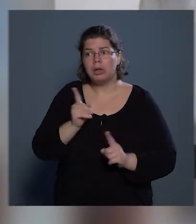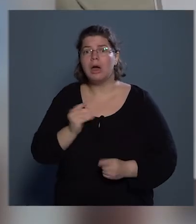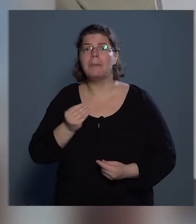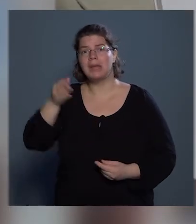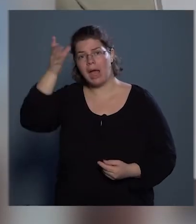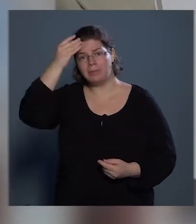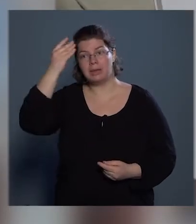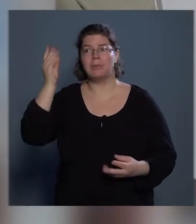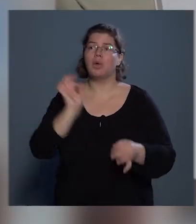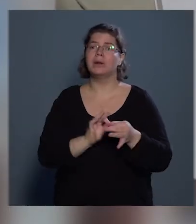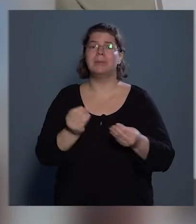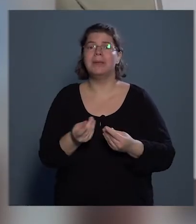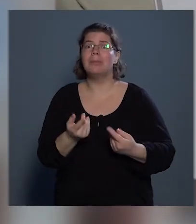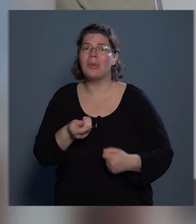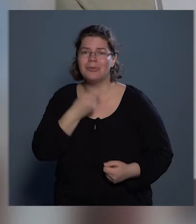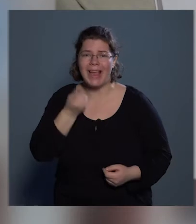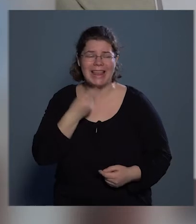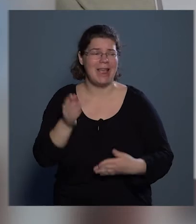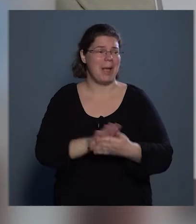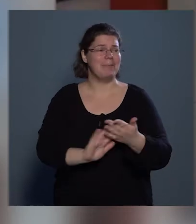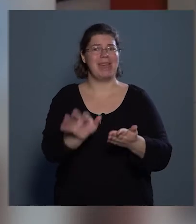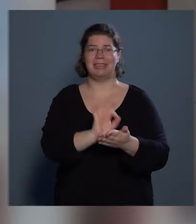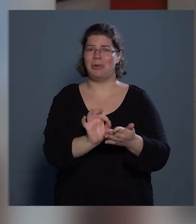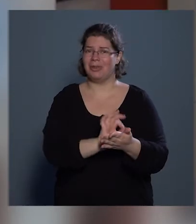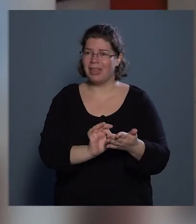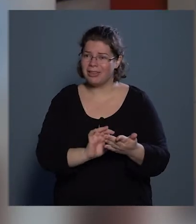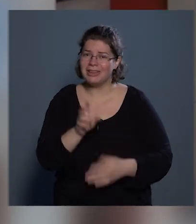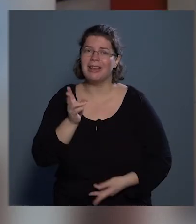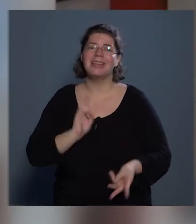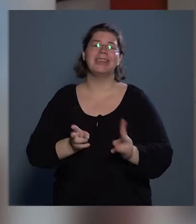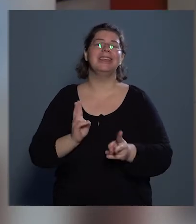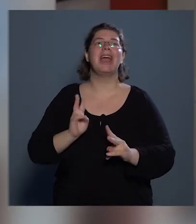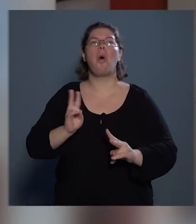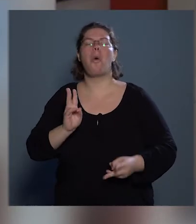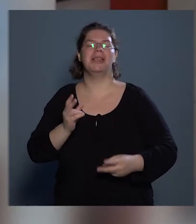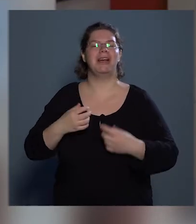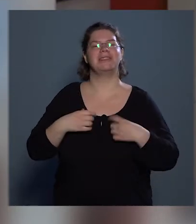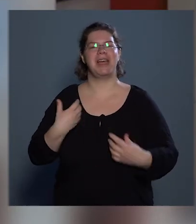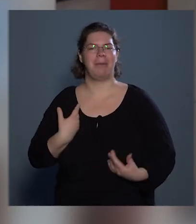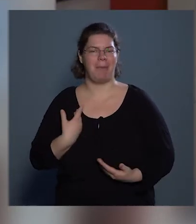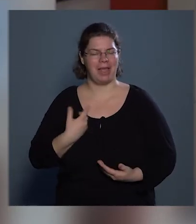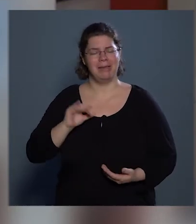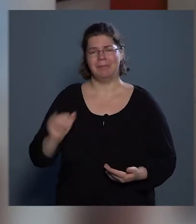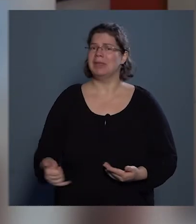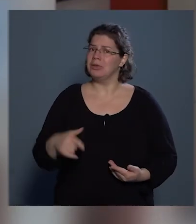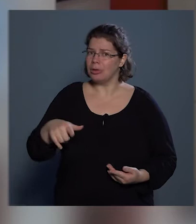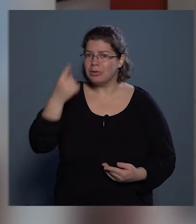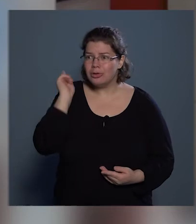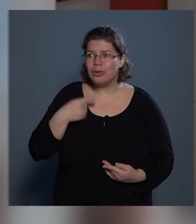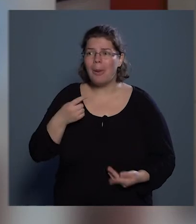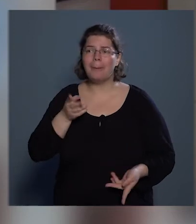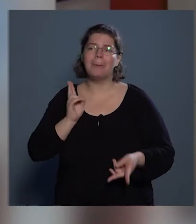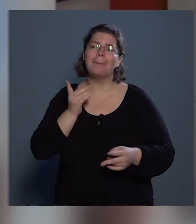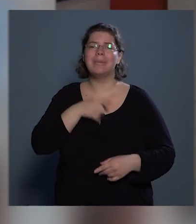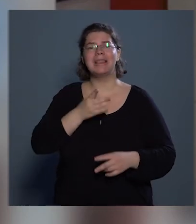hogy miből feleltem, milyen dolgozatot írtam, kinél hogy szerepeltem, és azt is tudom, hogy mi az, amit másképp